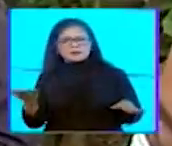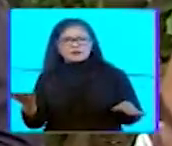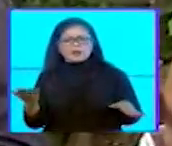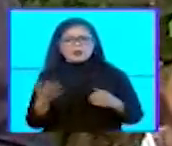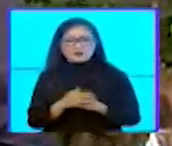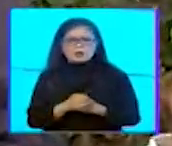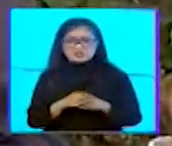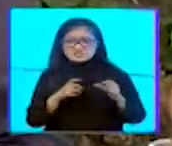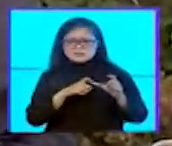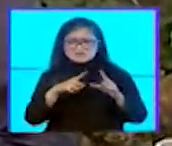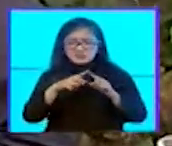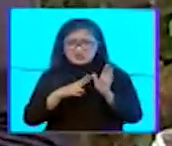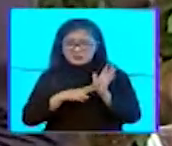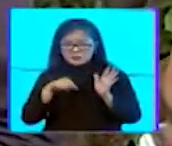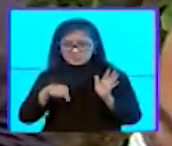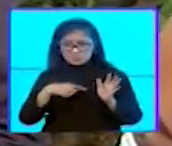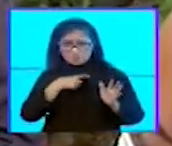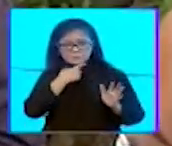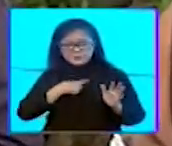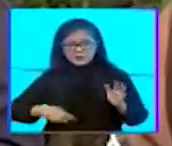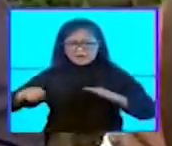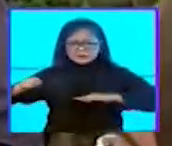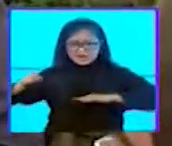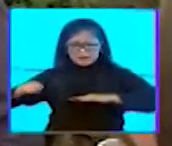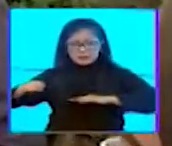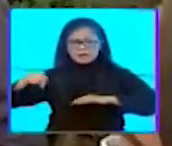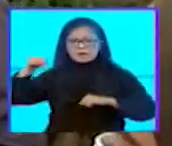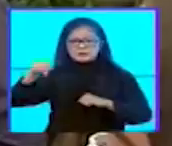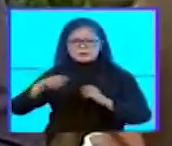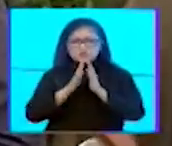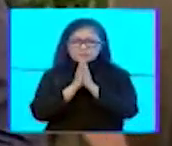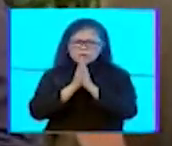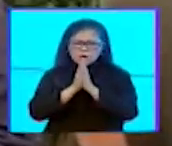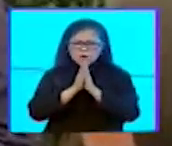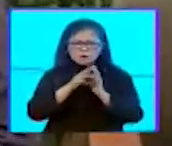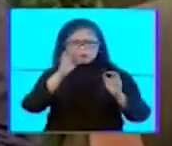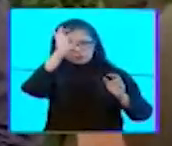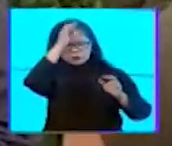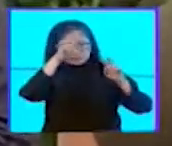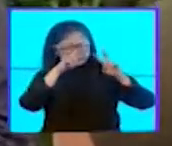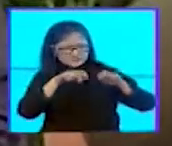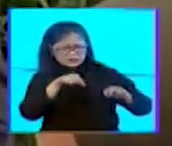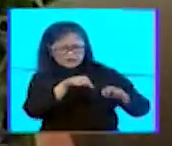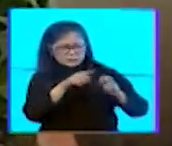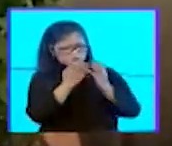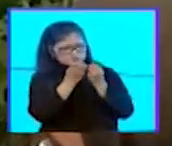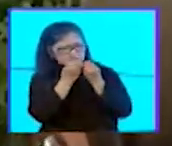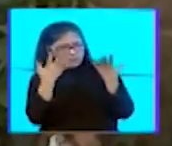Sean Purnama melalui pengacaranya Ahmad Ramzi meminta polisi segera memeriksa dirinya agar jelas duduk